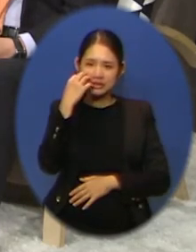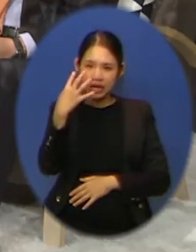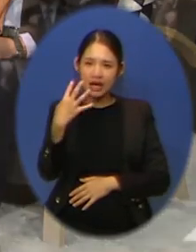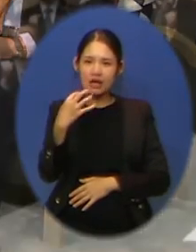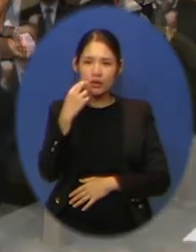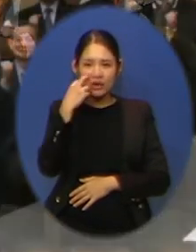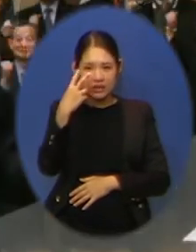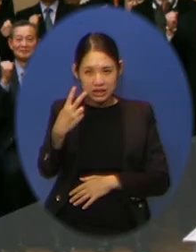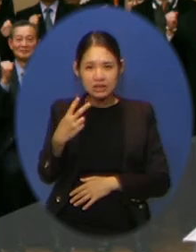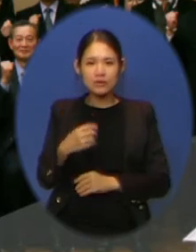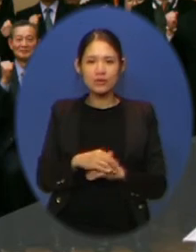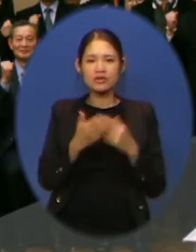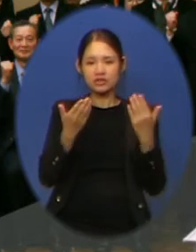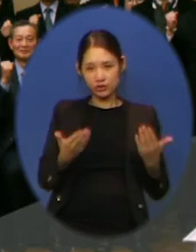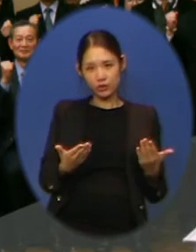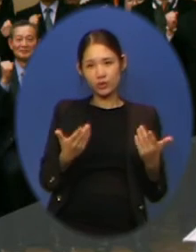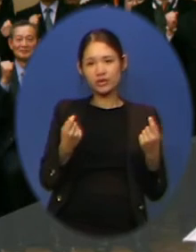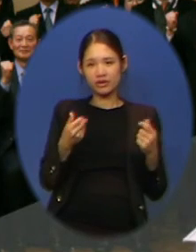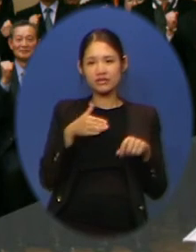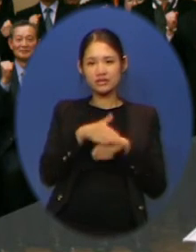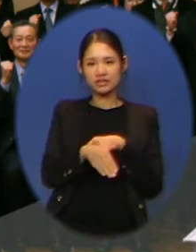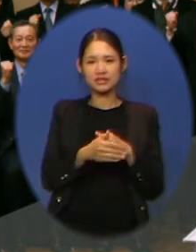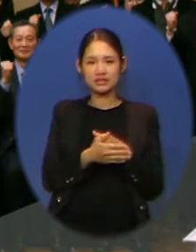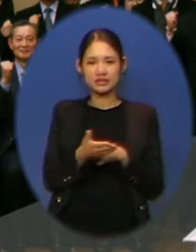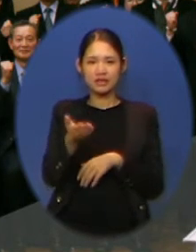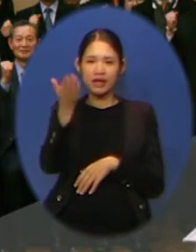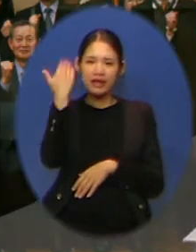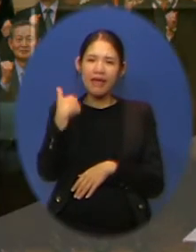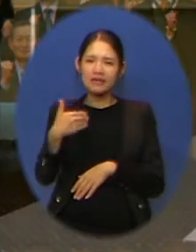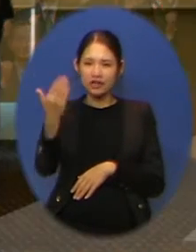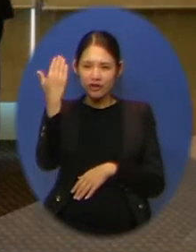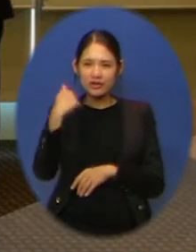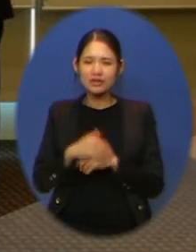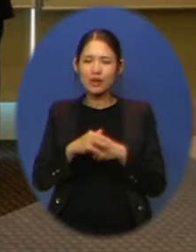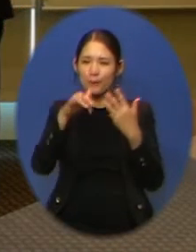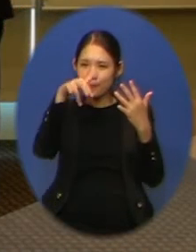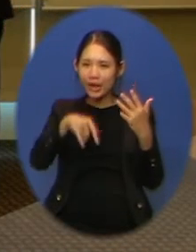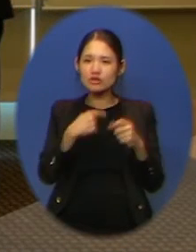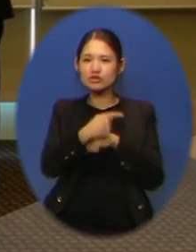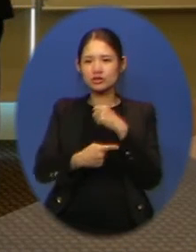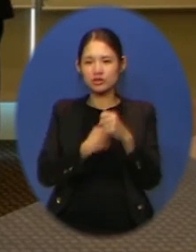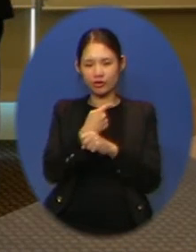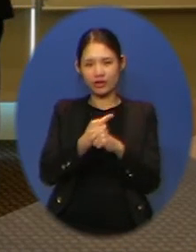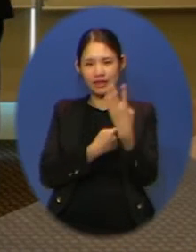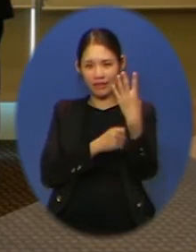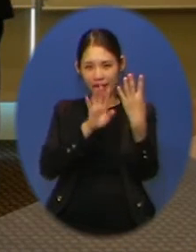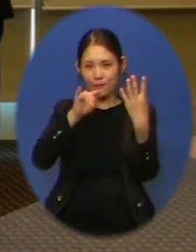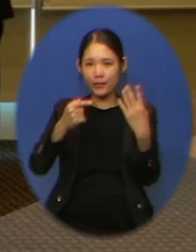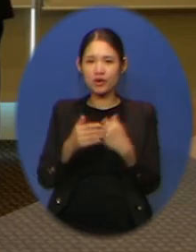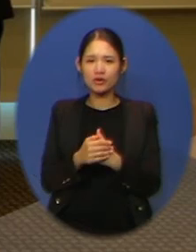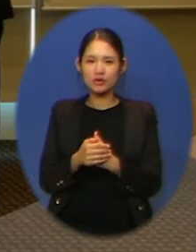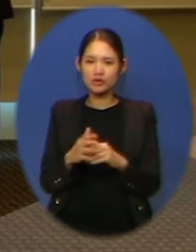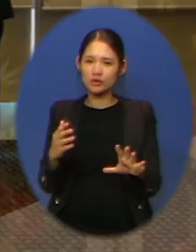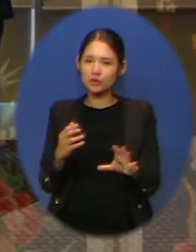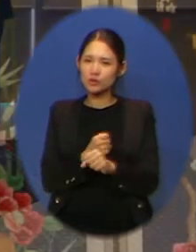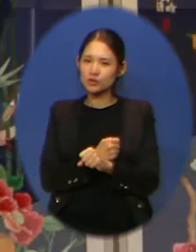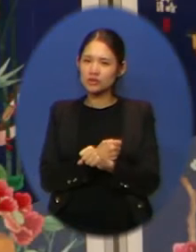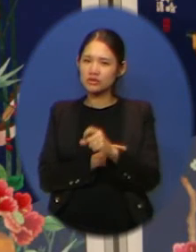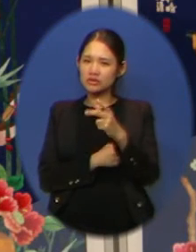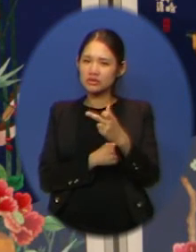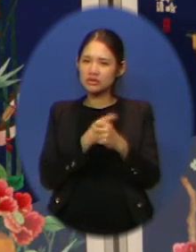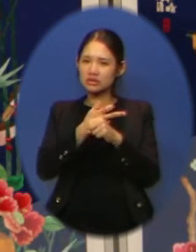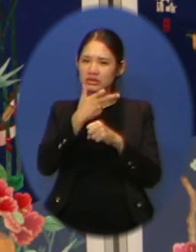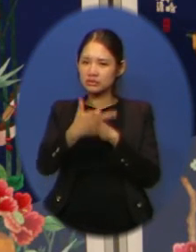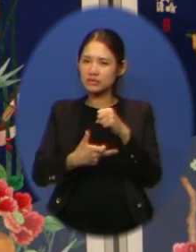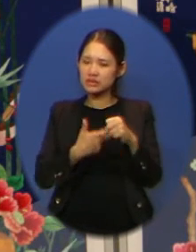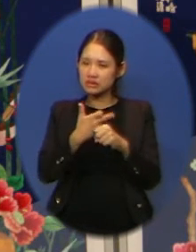4개월 하고 2개월 쉬고 이렇게 했는데 네. 그전에는 8주씩 했습니다. 그래서 1년 4번. 그래서 12개월 아이고야 12년